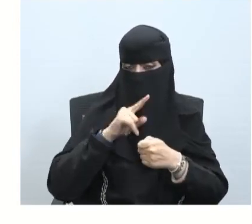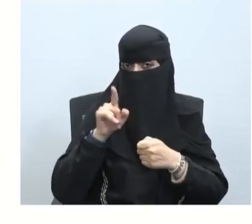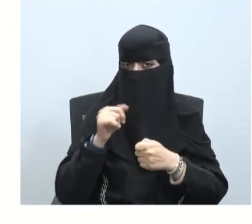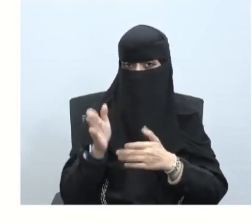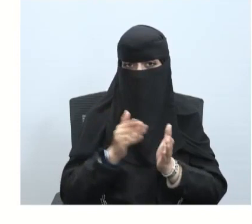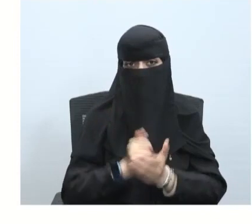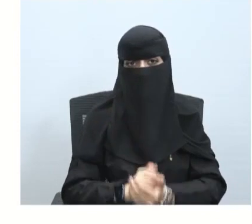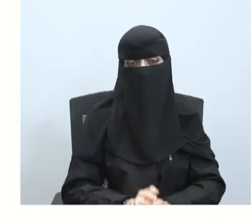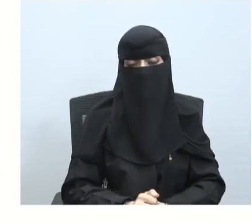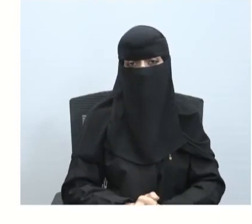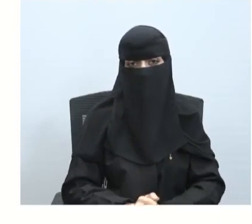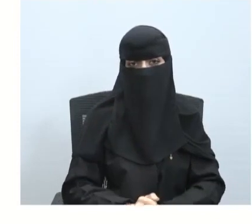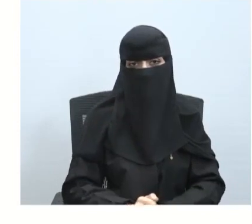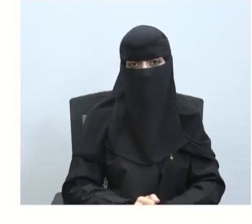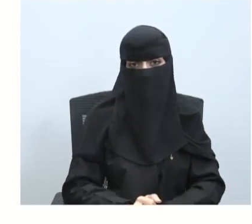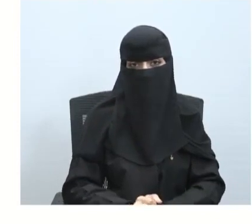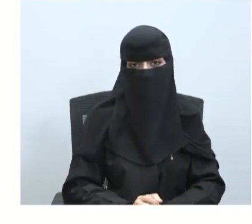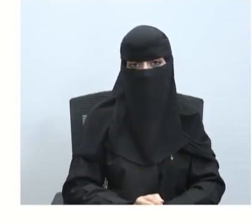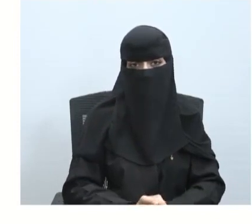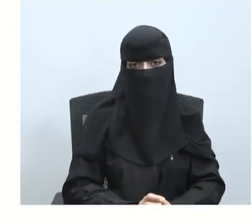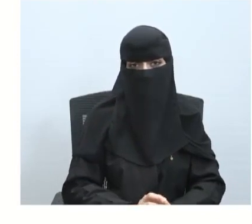اللعبه تفضلوا مبدعين